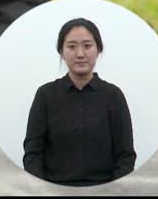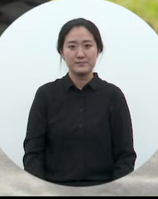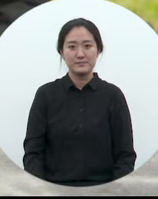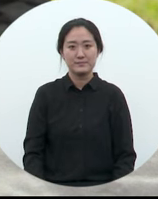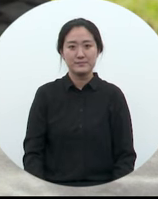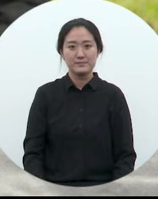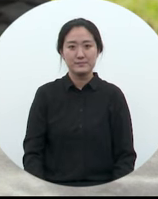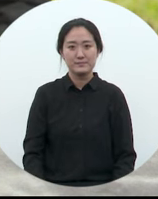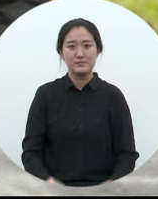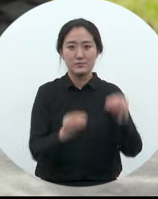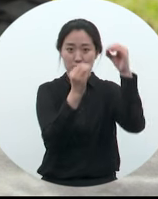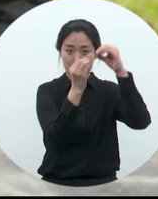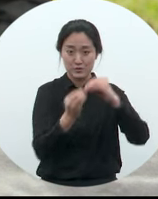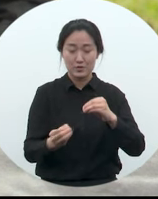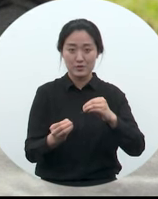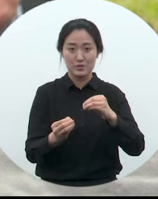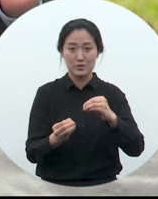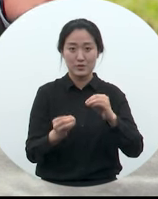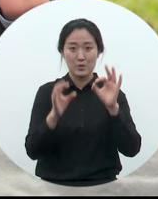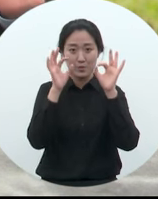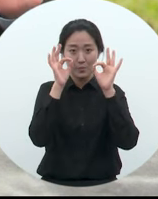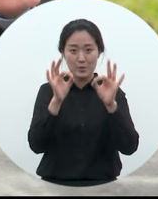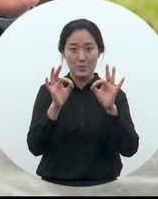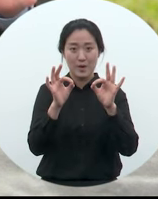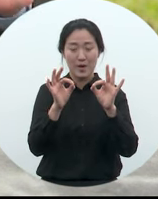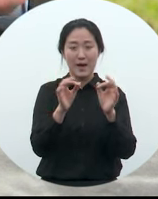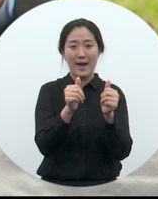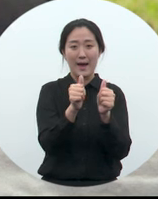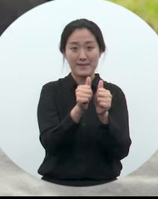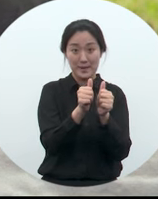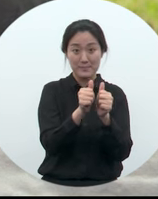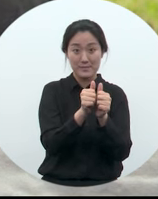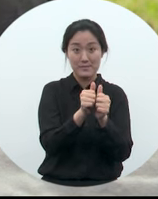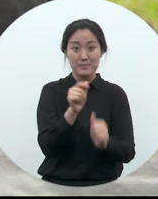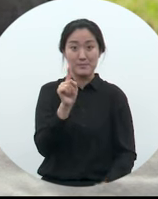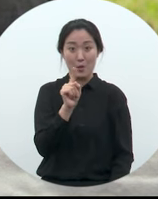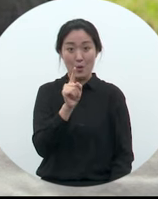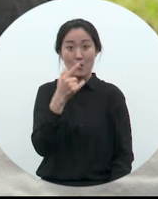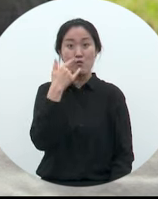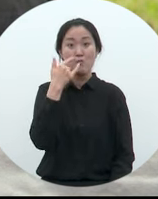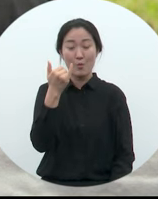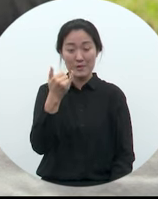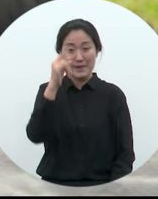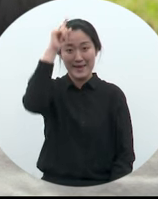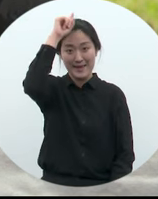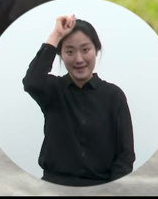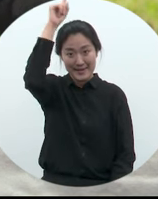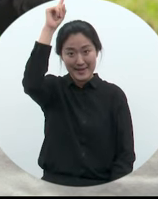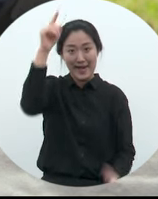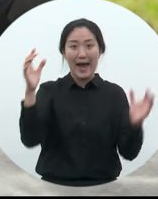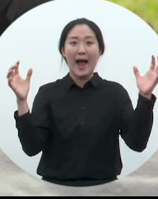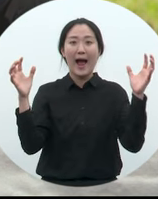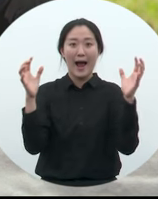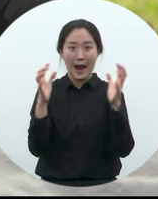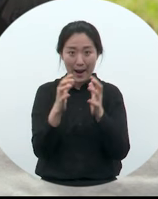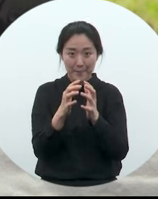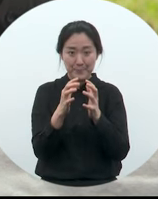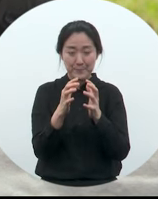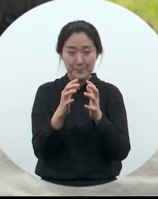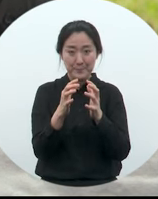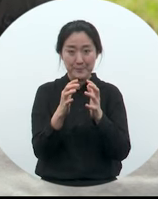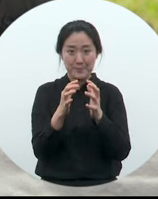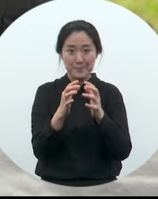이렇게 보시면 되겠습니다. 유전적인 측면으로 본다면은 남자 아이들 같은 경우에는 엄마